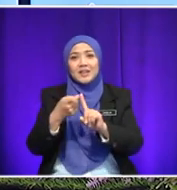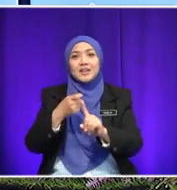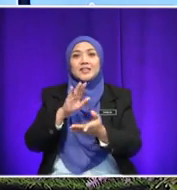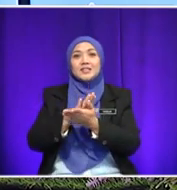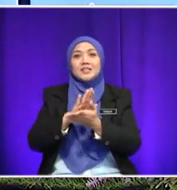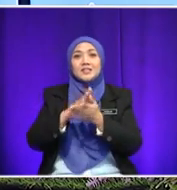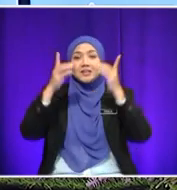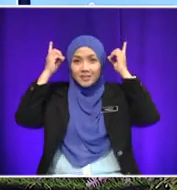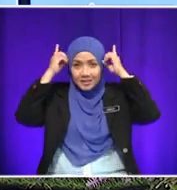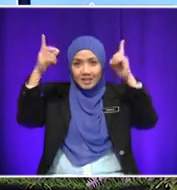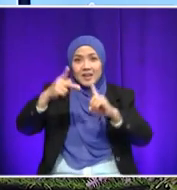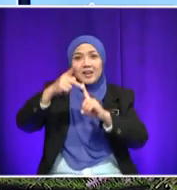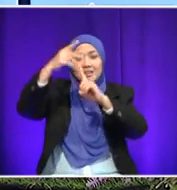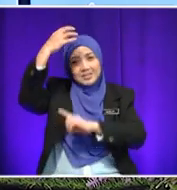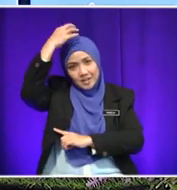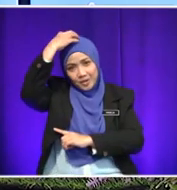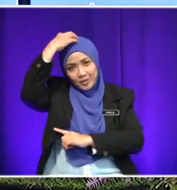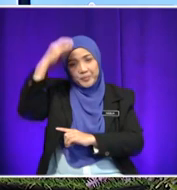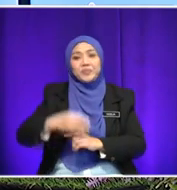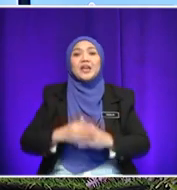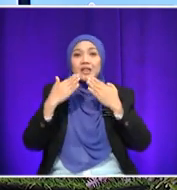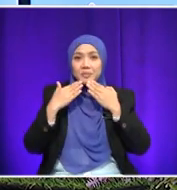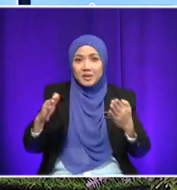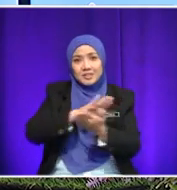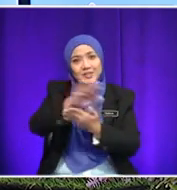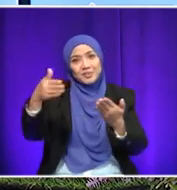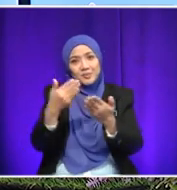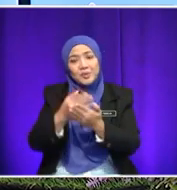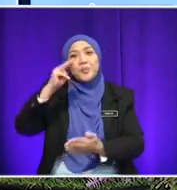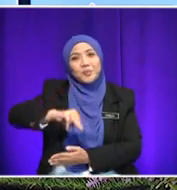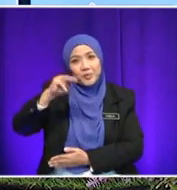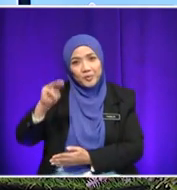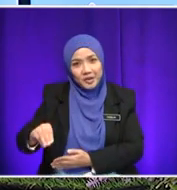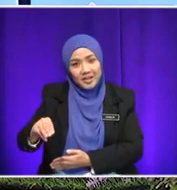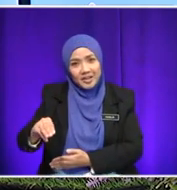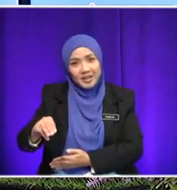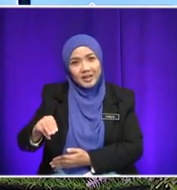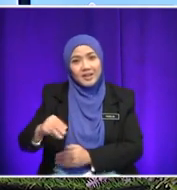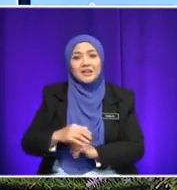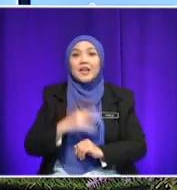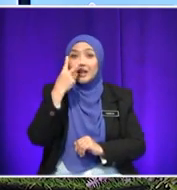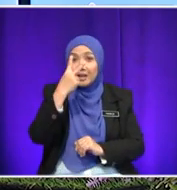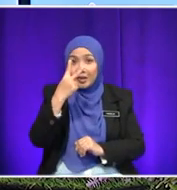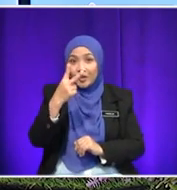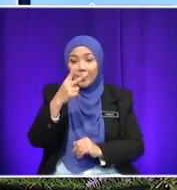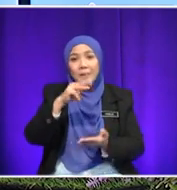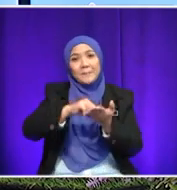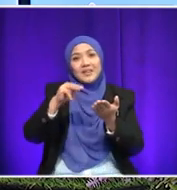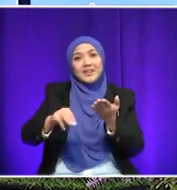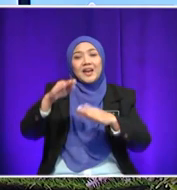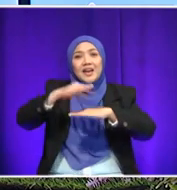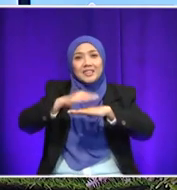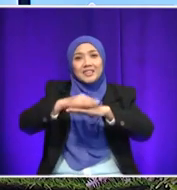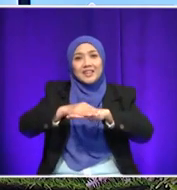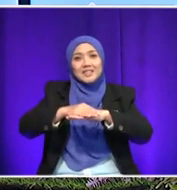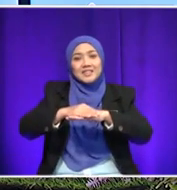selang selango Terima kasih mudah-murid yang menuntun kami di surat Menengah Atas kali ini saya rasa selepas ini Saidah boleh buka